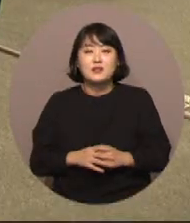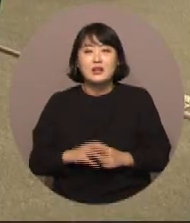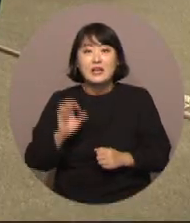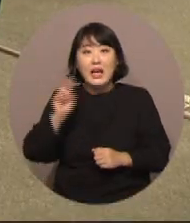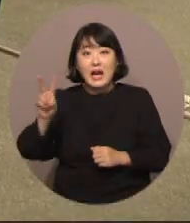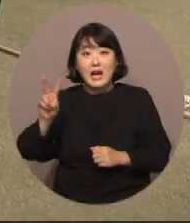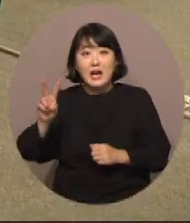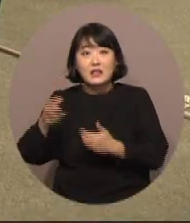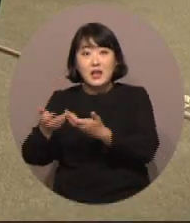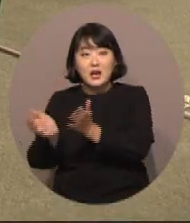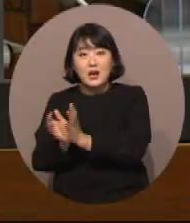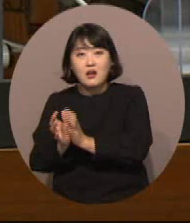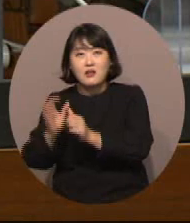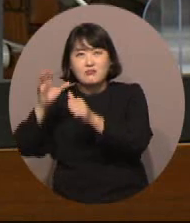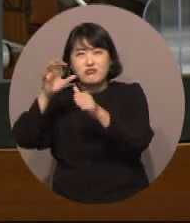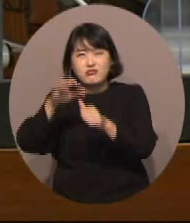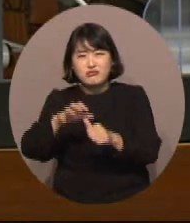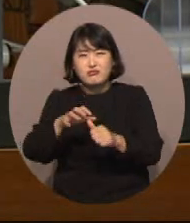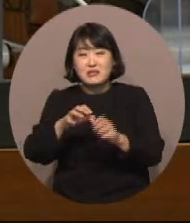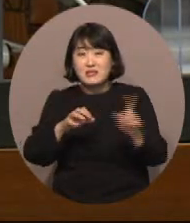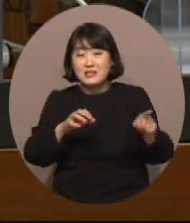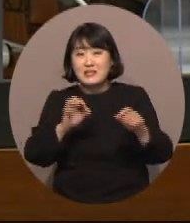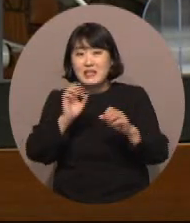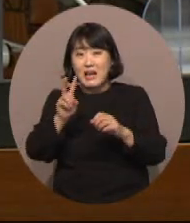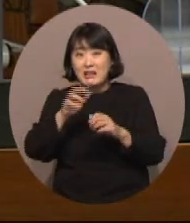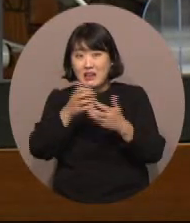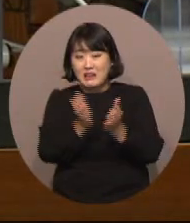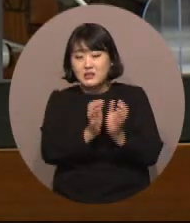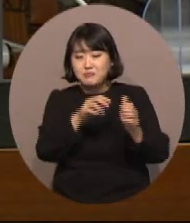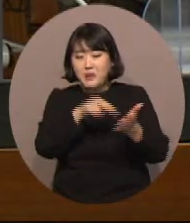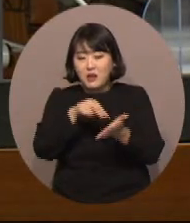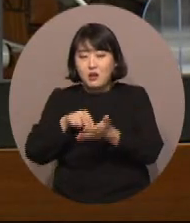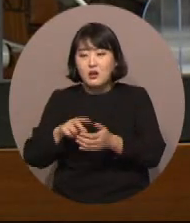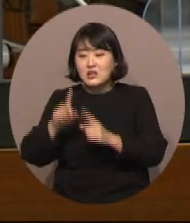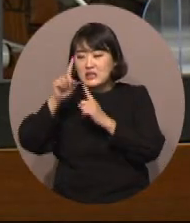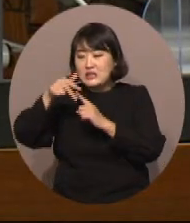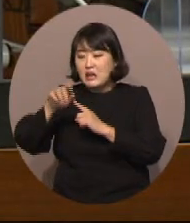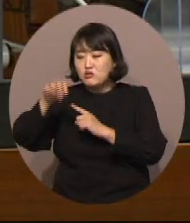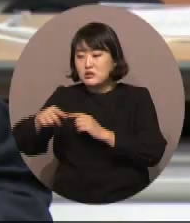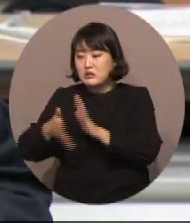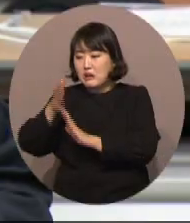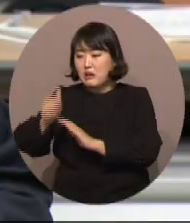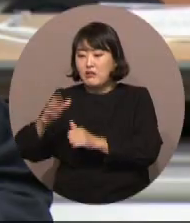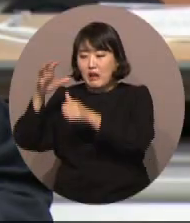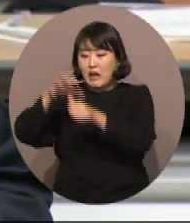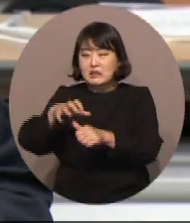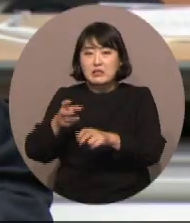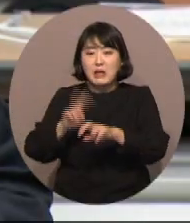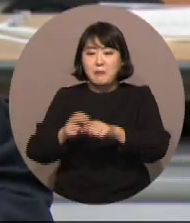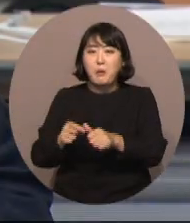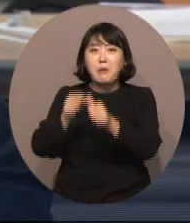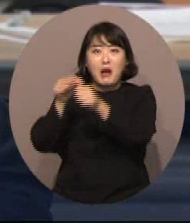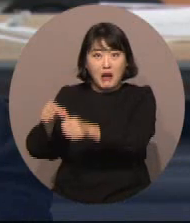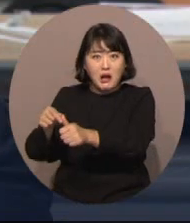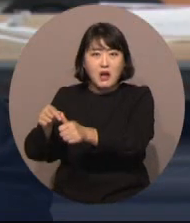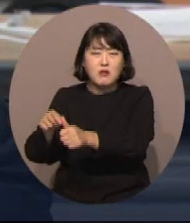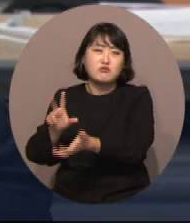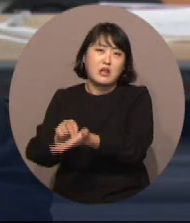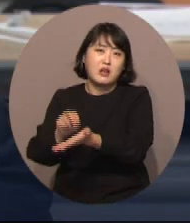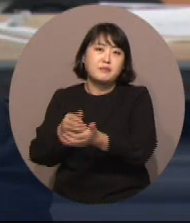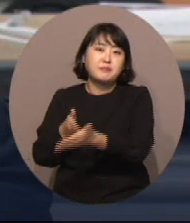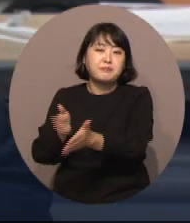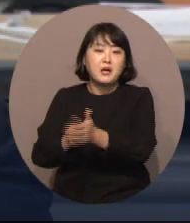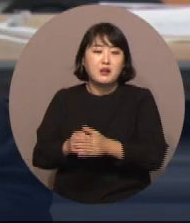시장의 낙하산 인사와 징계성 대기 발령 등 인사 문제를 집중적으로 따졌습니다. 공사에